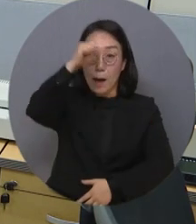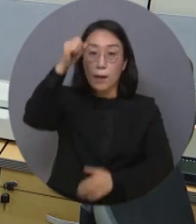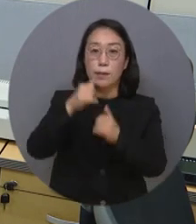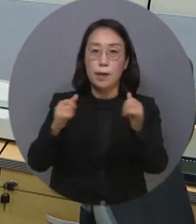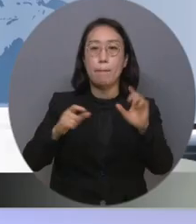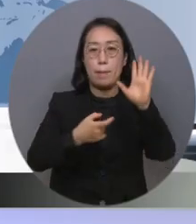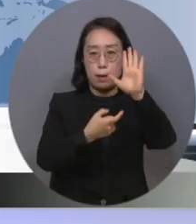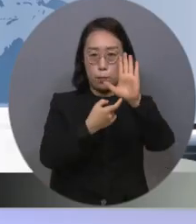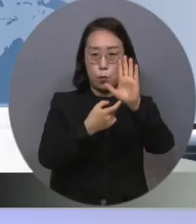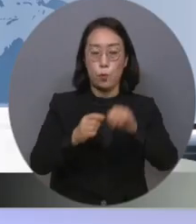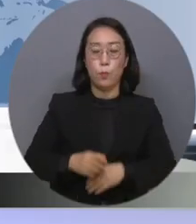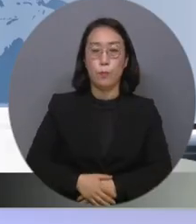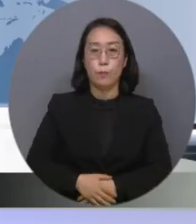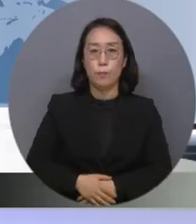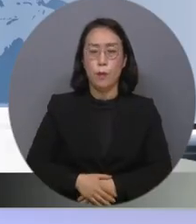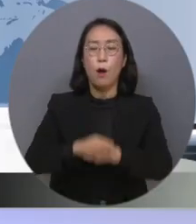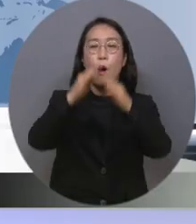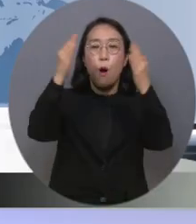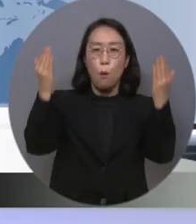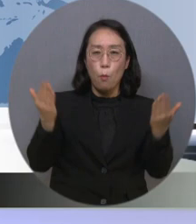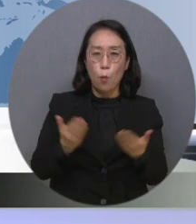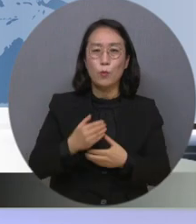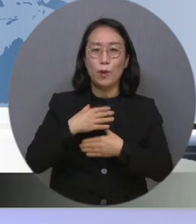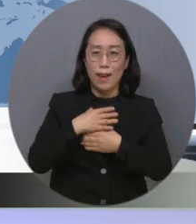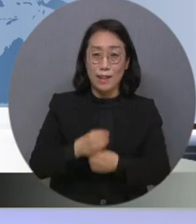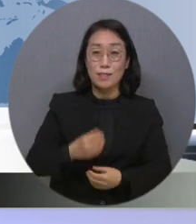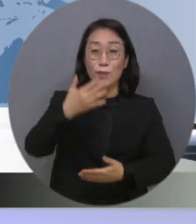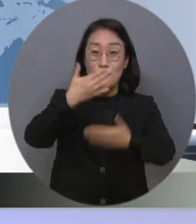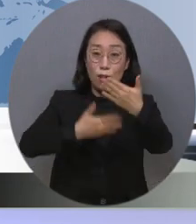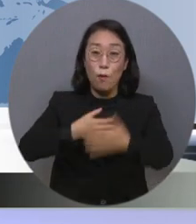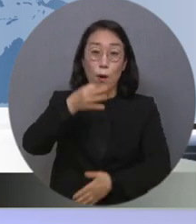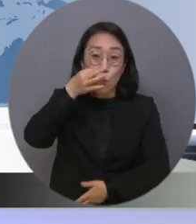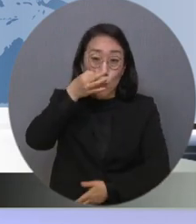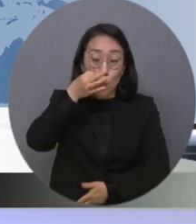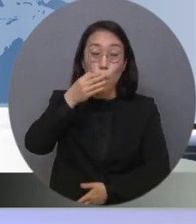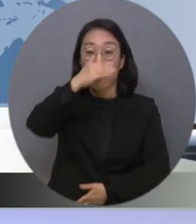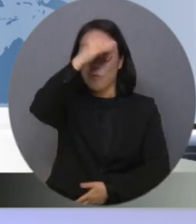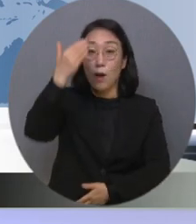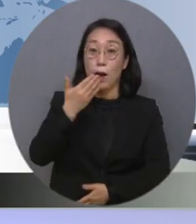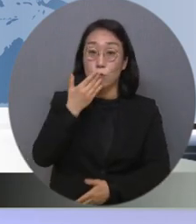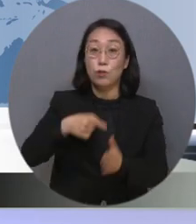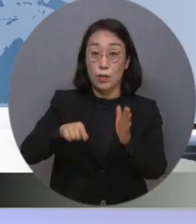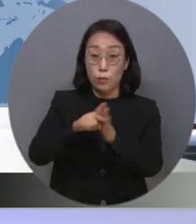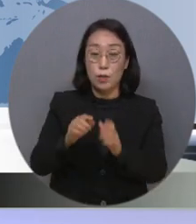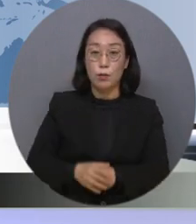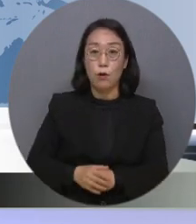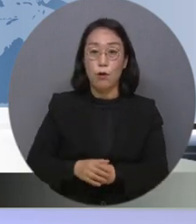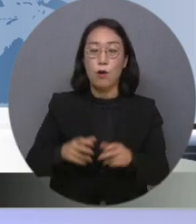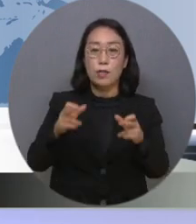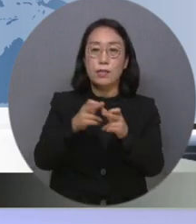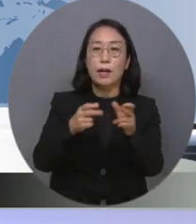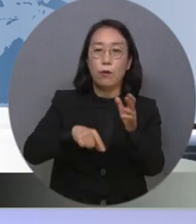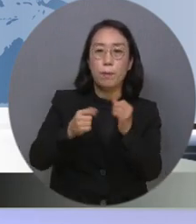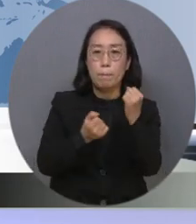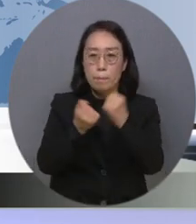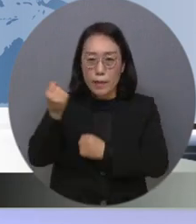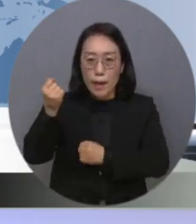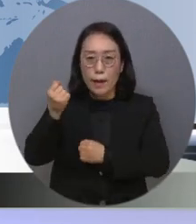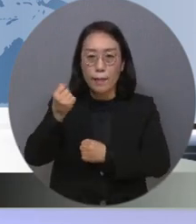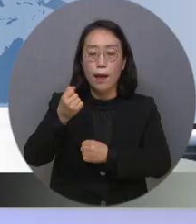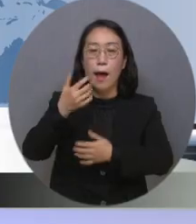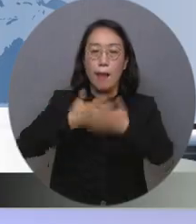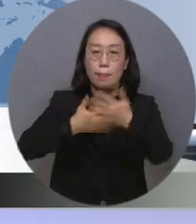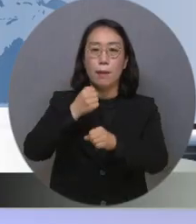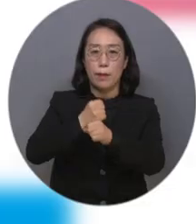예정입니다. 모두에게 안전한 영화 관람 환경을 만들기 위해 장애인을 위한 피난 안내 영상물이 제작됐습니다.